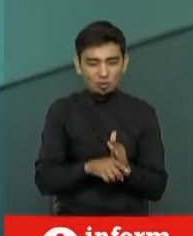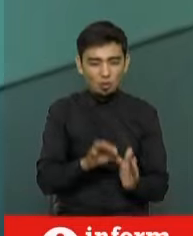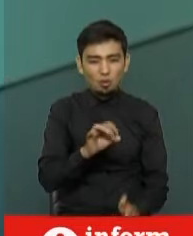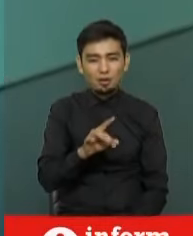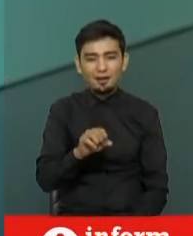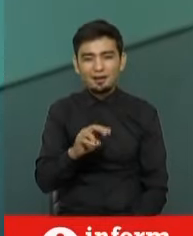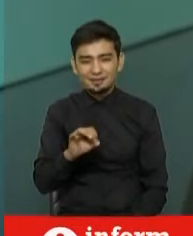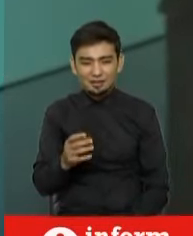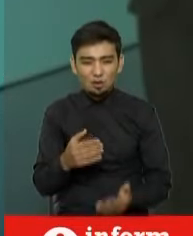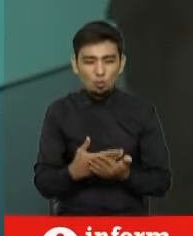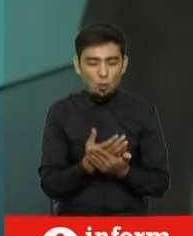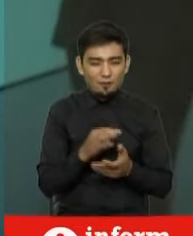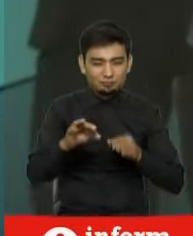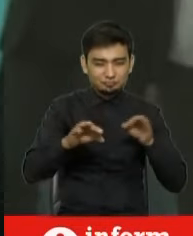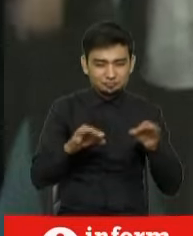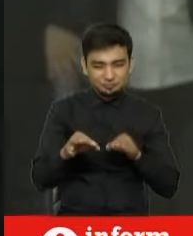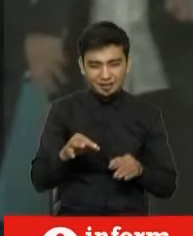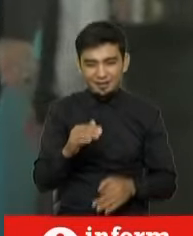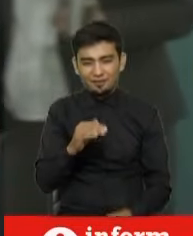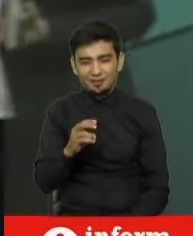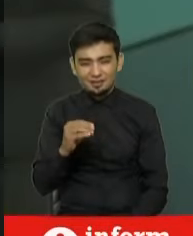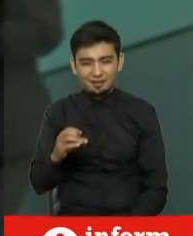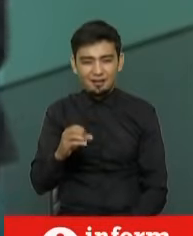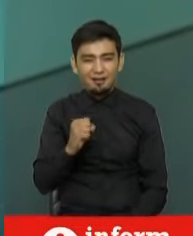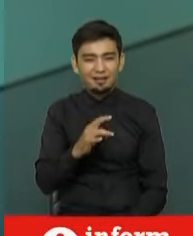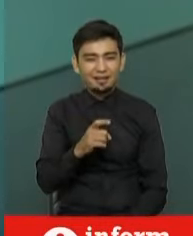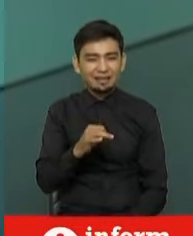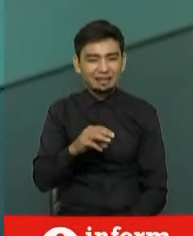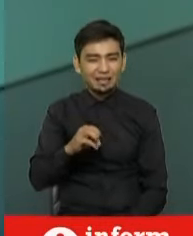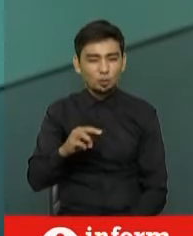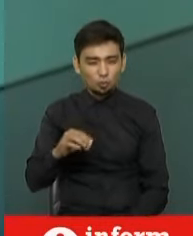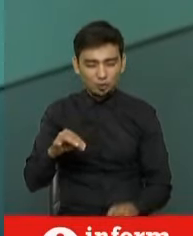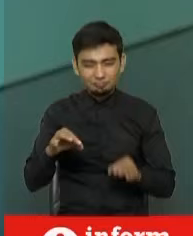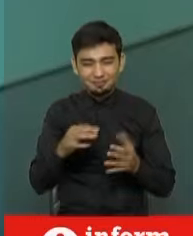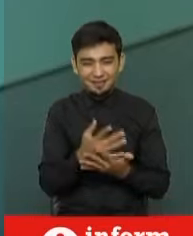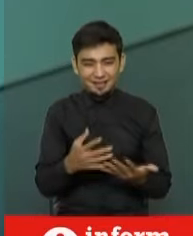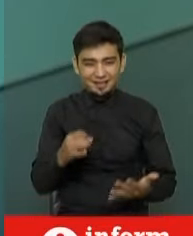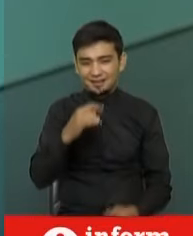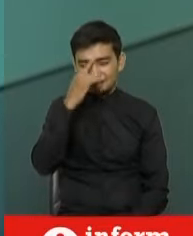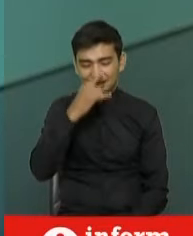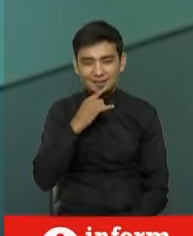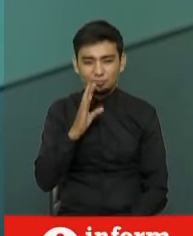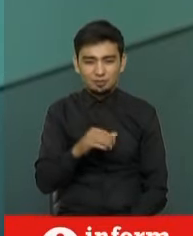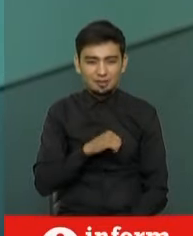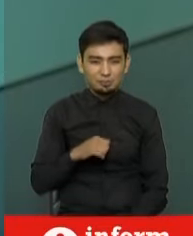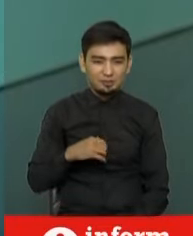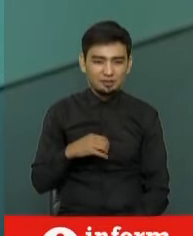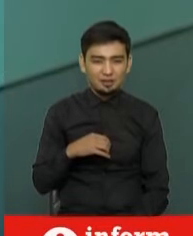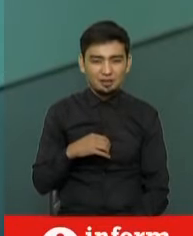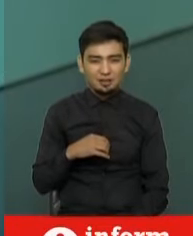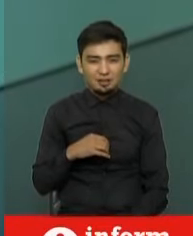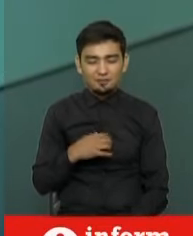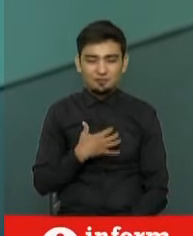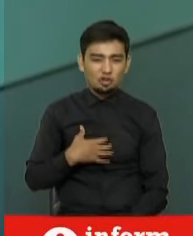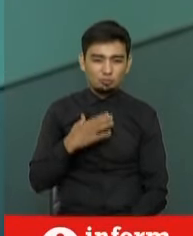финансовая архитектура, формируется уже такой экономический каркас. Здесь Казахстан является одним из таких законодателей МОД, можно сказать. То